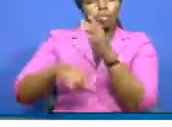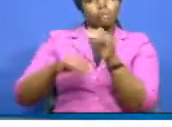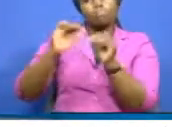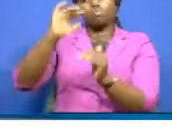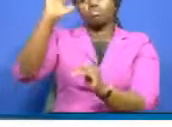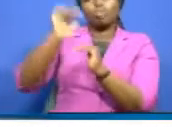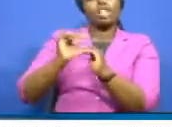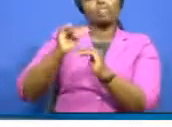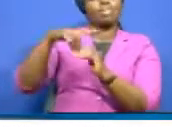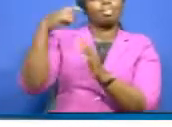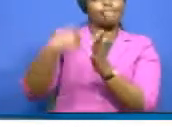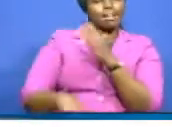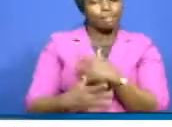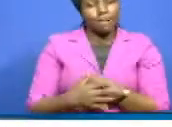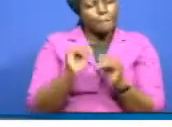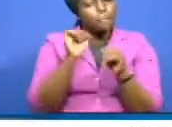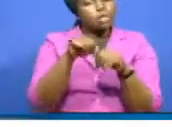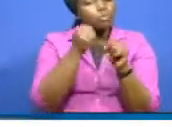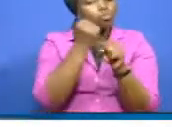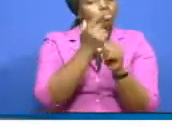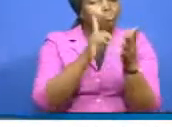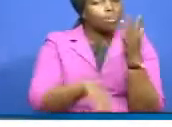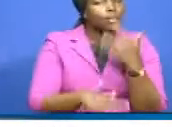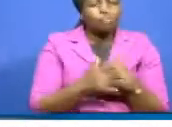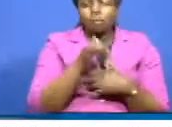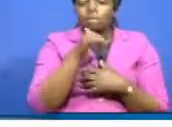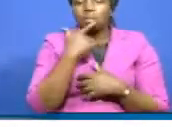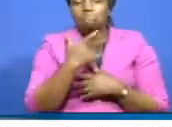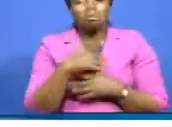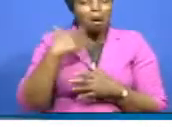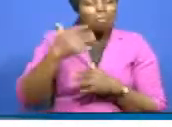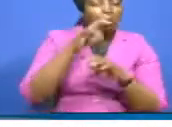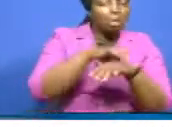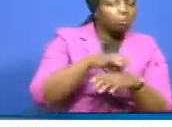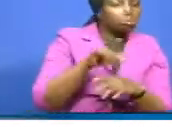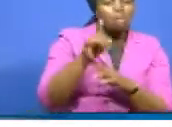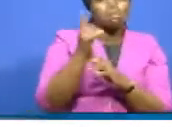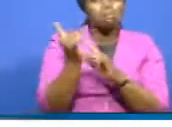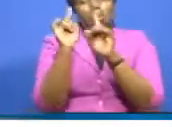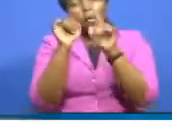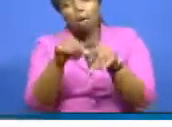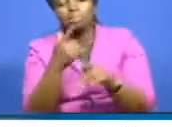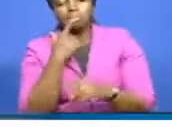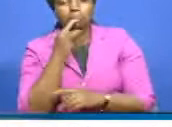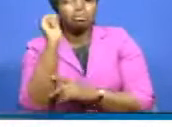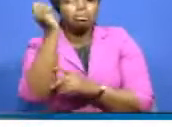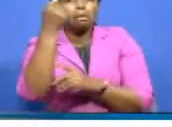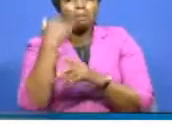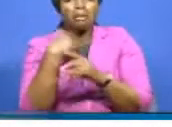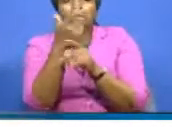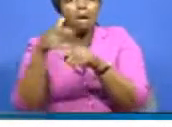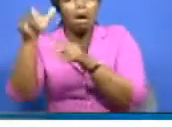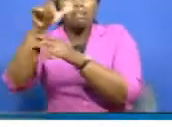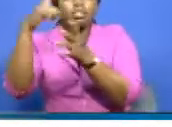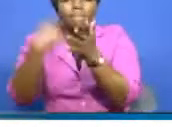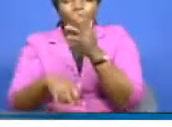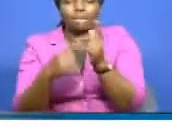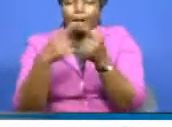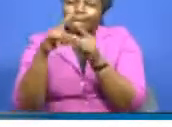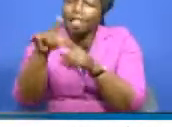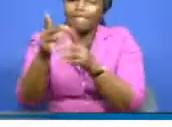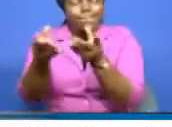gani ambalo tutakuja nalo? Si kusema kila siku yeye atasimama aseme Kenya tumeongeza ushuru, lakini